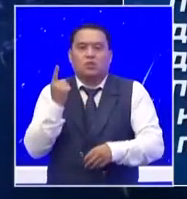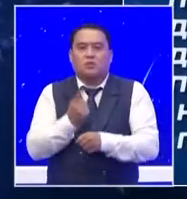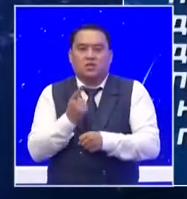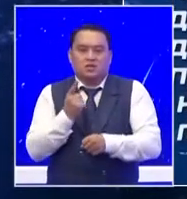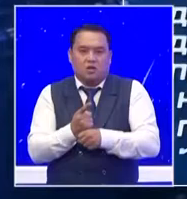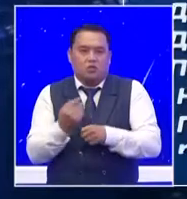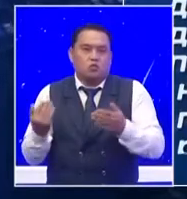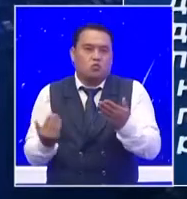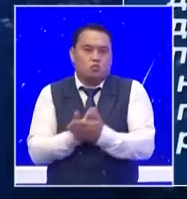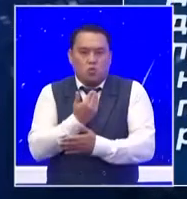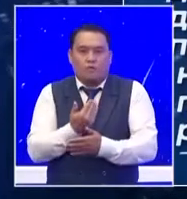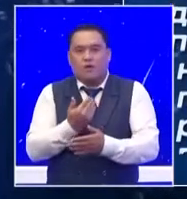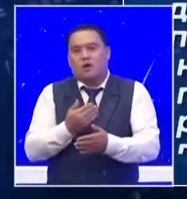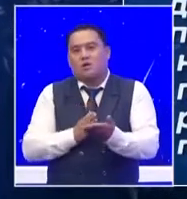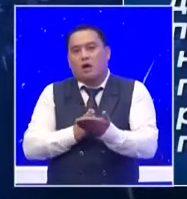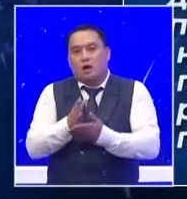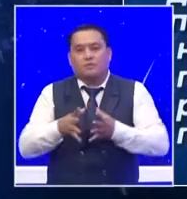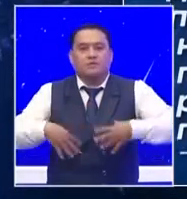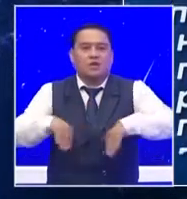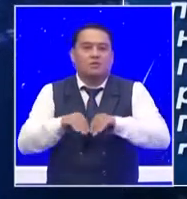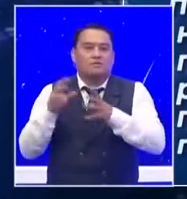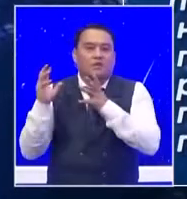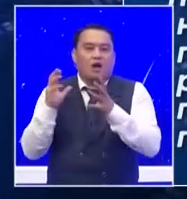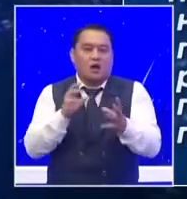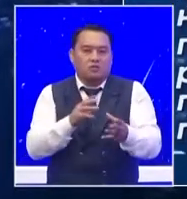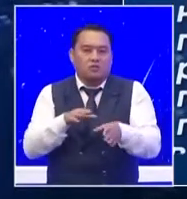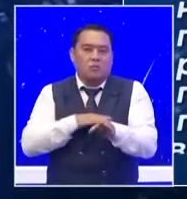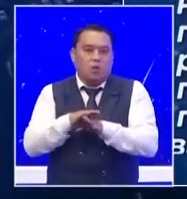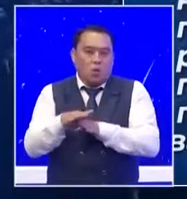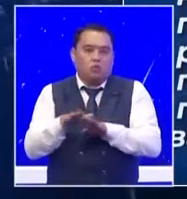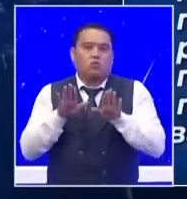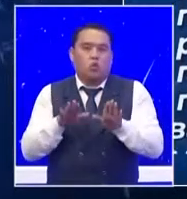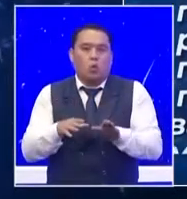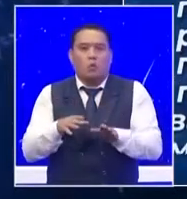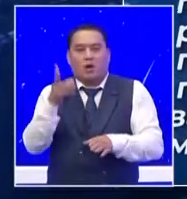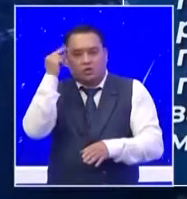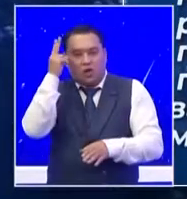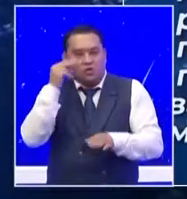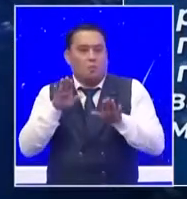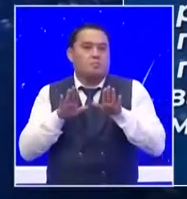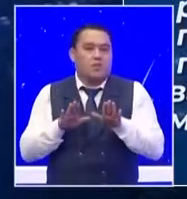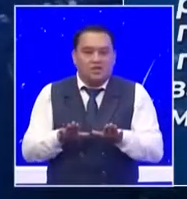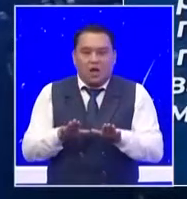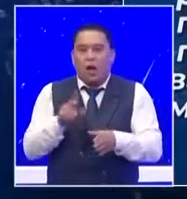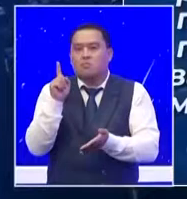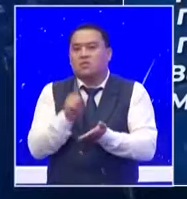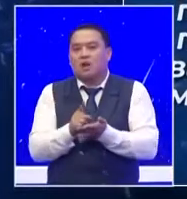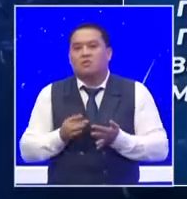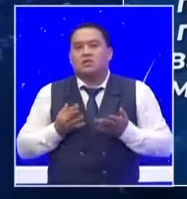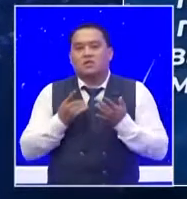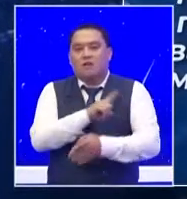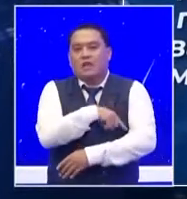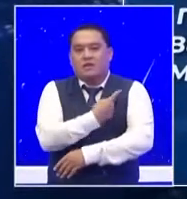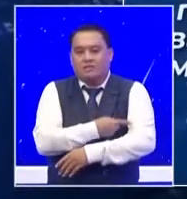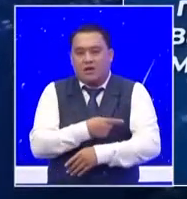запретом. Снова начнет курсировать общественный транспорт при заполняемости только по числу посадочных мест. Обязательное требование